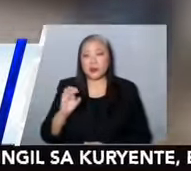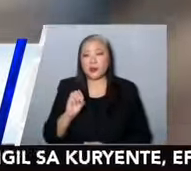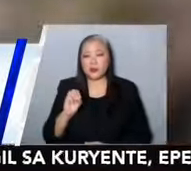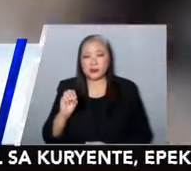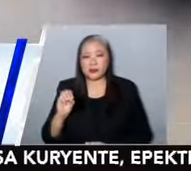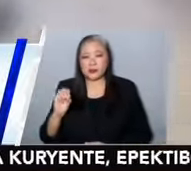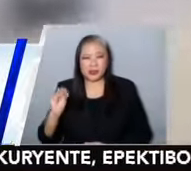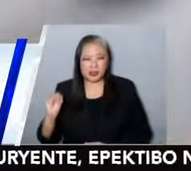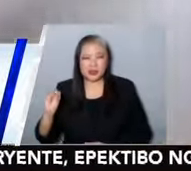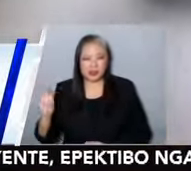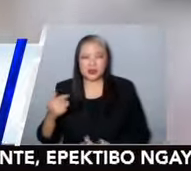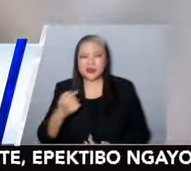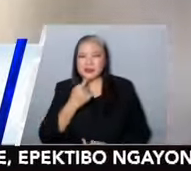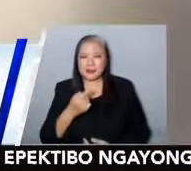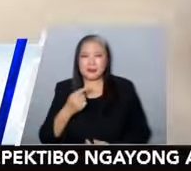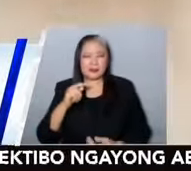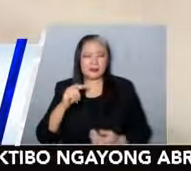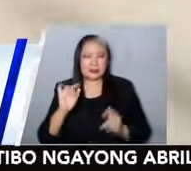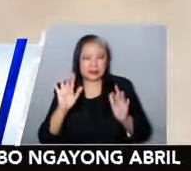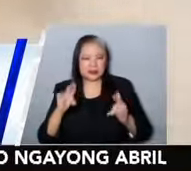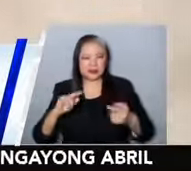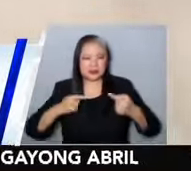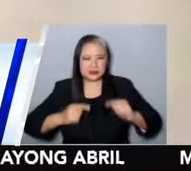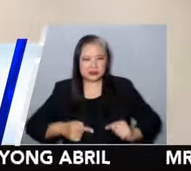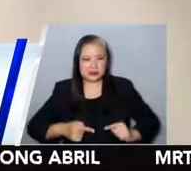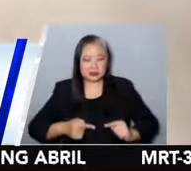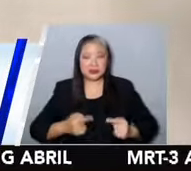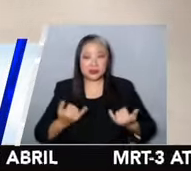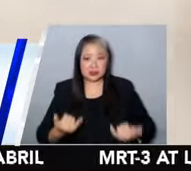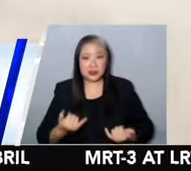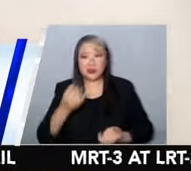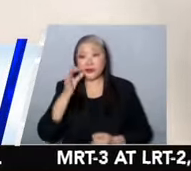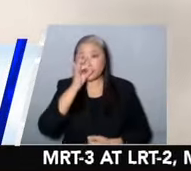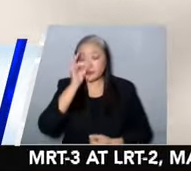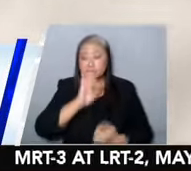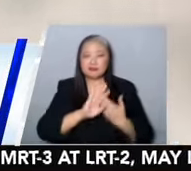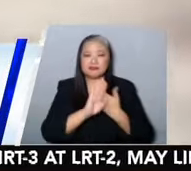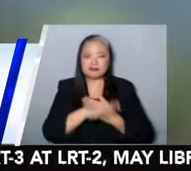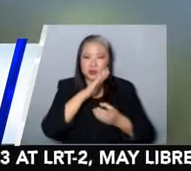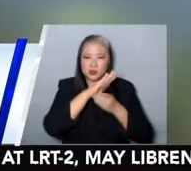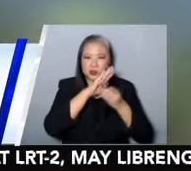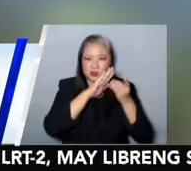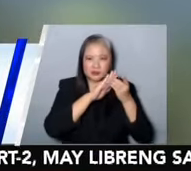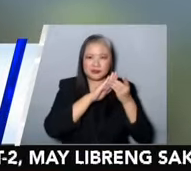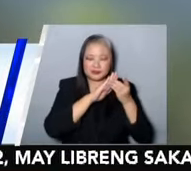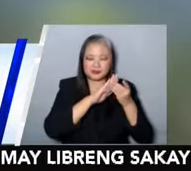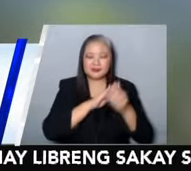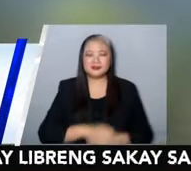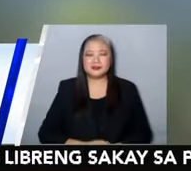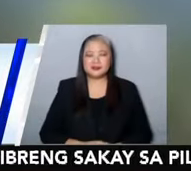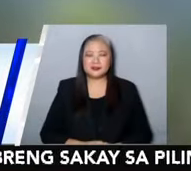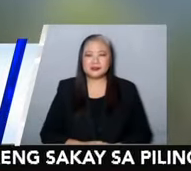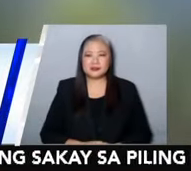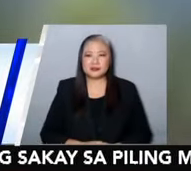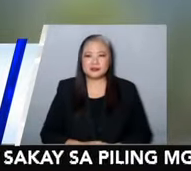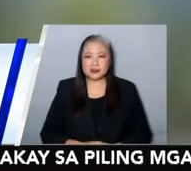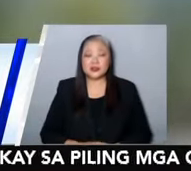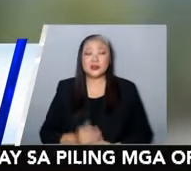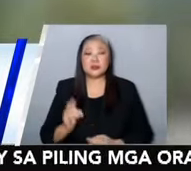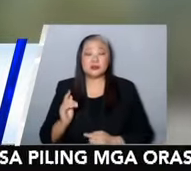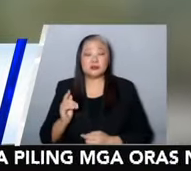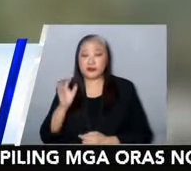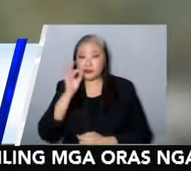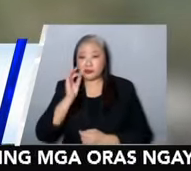sila ngayon sa tinutuluyan nilang dormitoryo. Ayon pa sa DMW, magpapadala sila ng team sa Taiwan para bigyan ng assistance sa